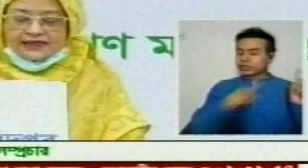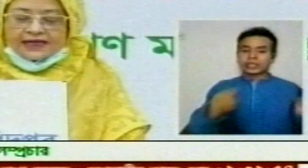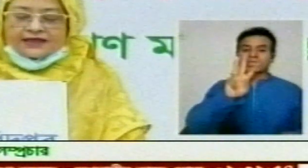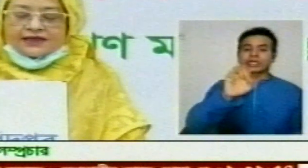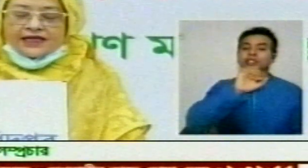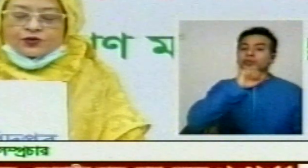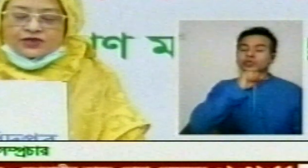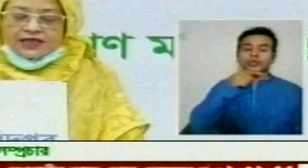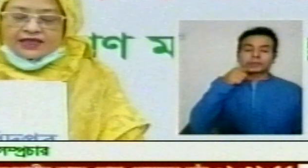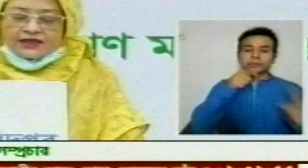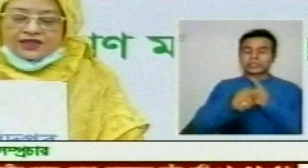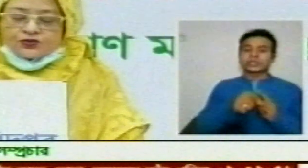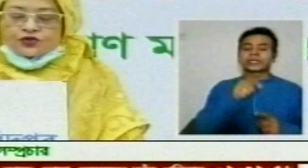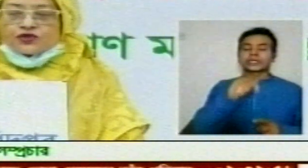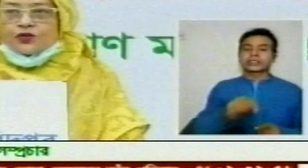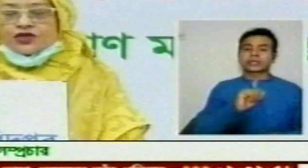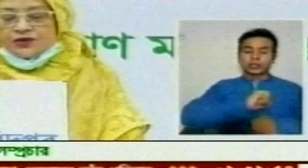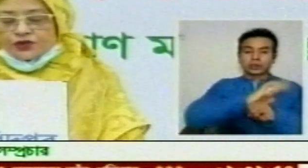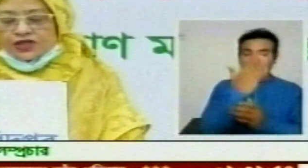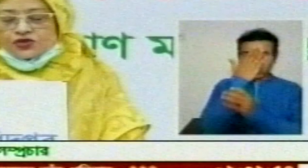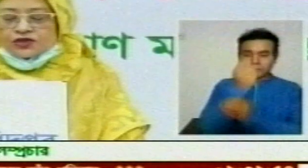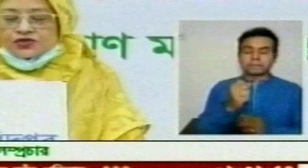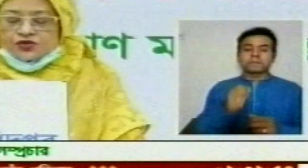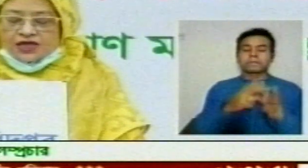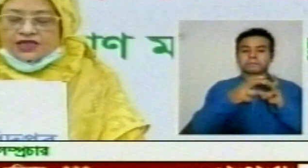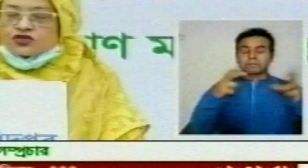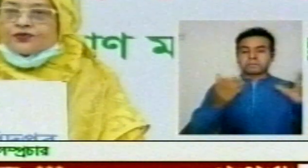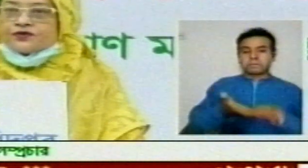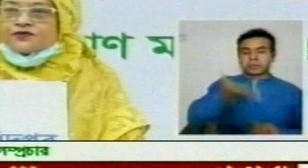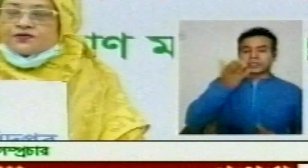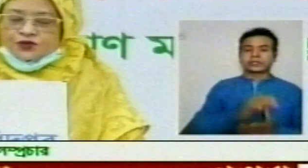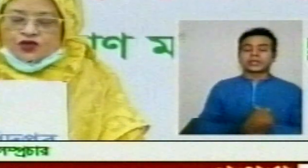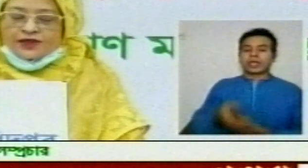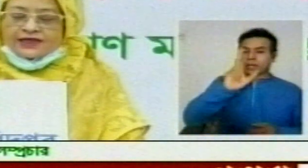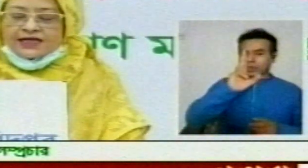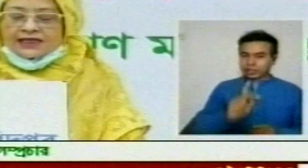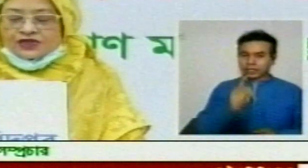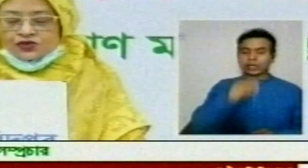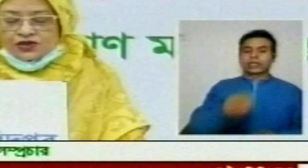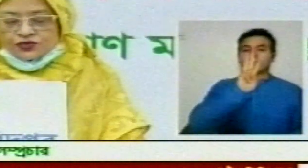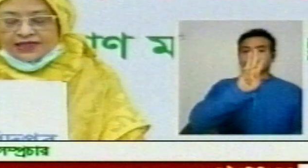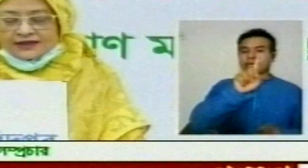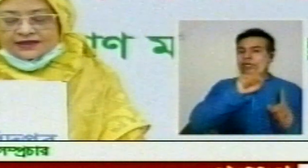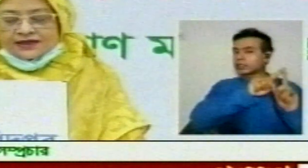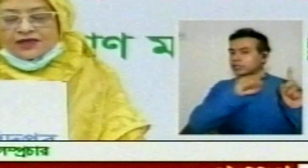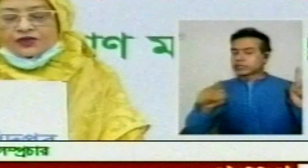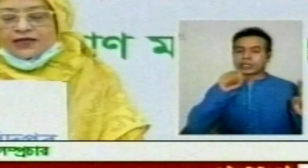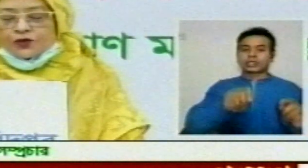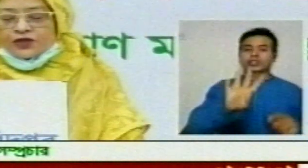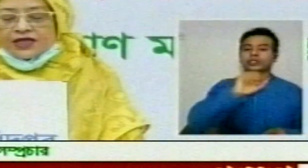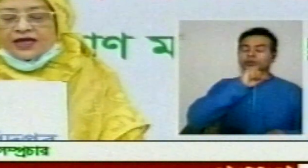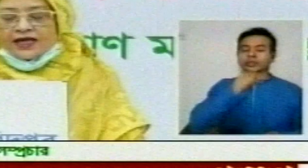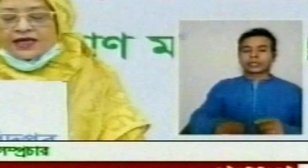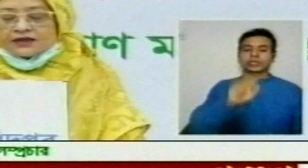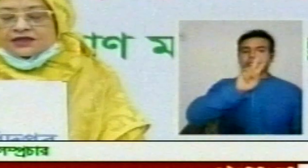করতে চাই যে 21 থেকে 30 বছর বয়সের মধ্যে শতাংশ হারে সর্বাধিক 28% দেখা যাচ্ছে এবং